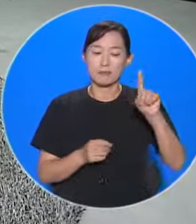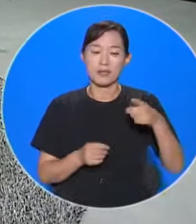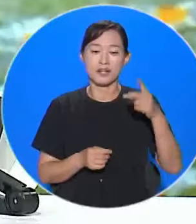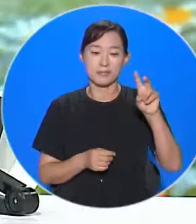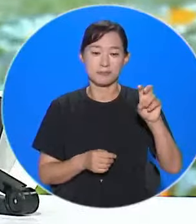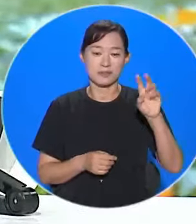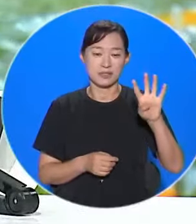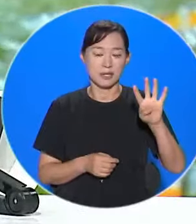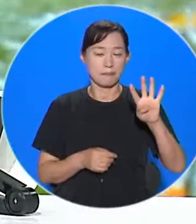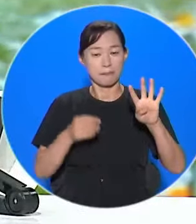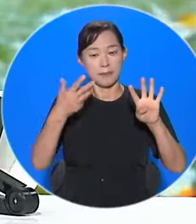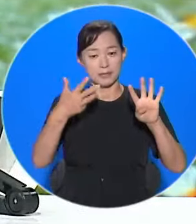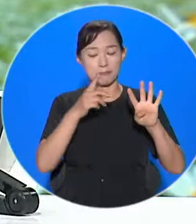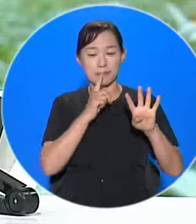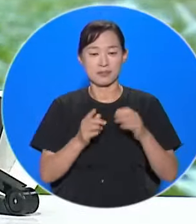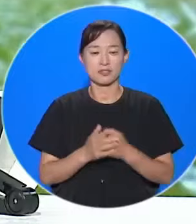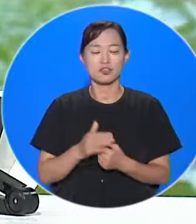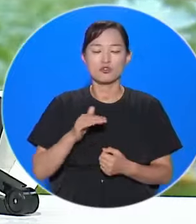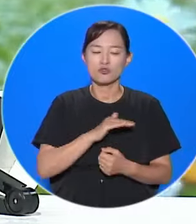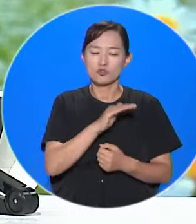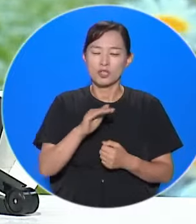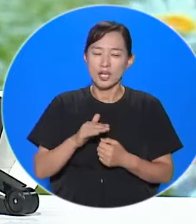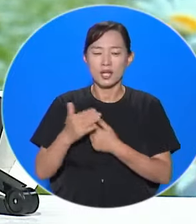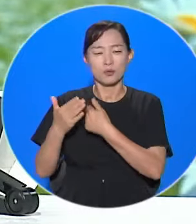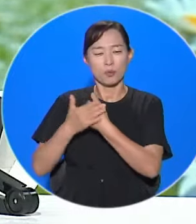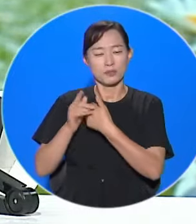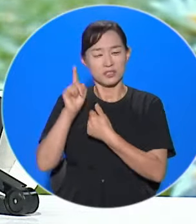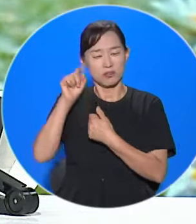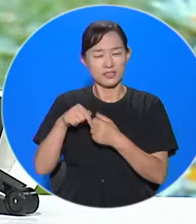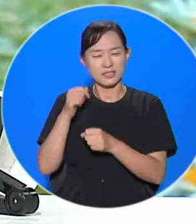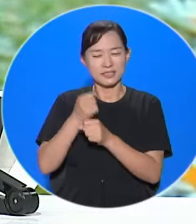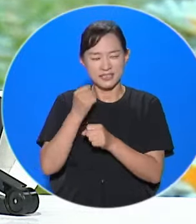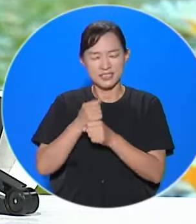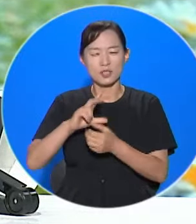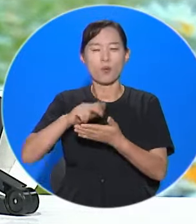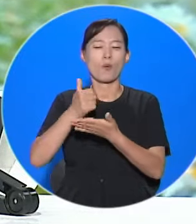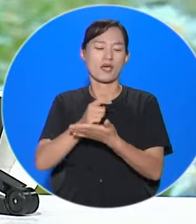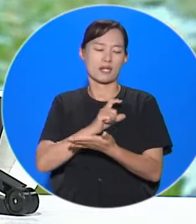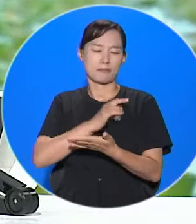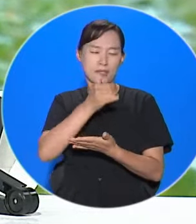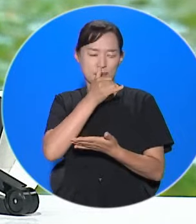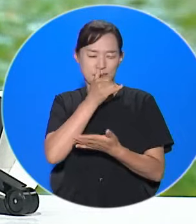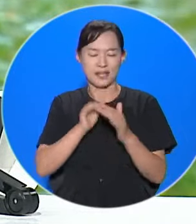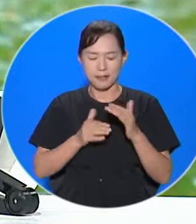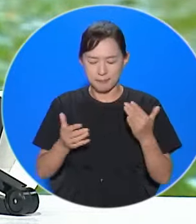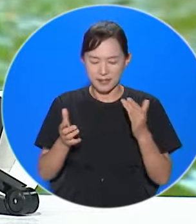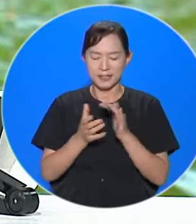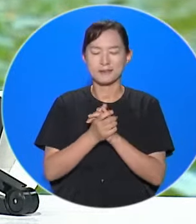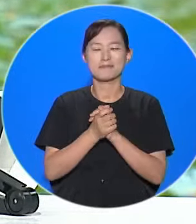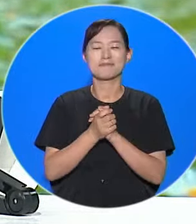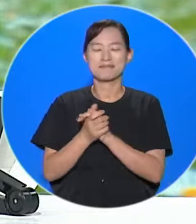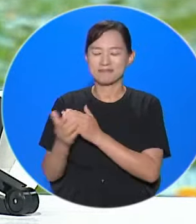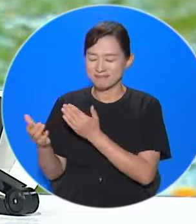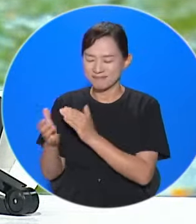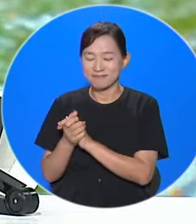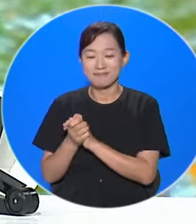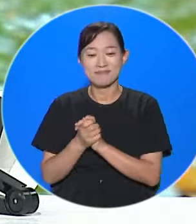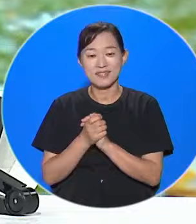124편 8절 말씀인데요. 네. 우리의 도움은 천지를 지으신 여호와의 이름에 있도다. 아멘. 아멘.